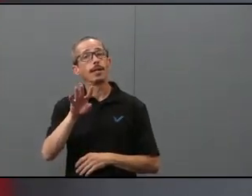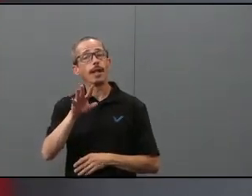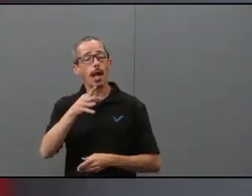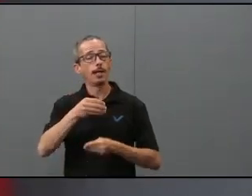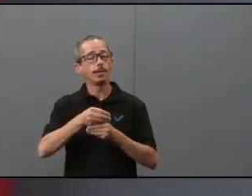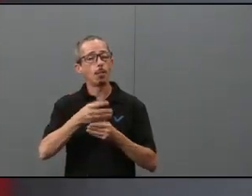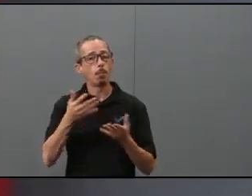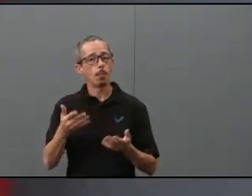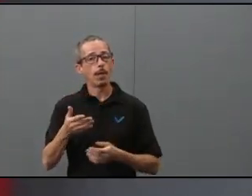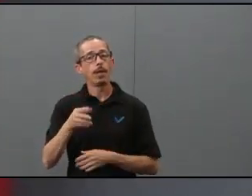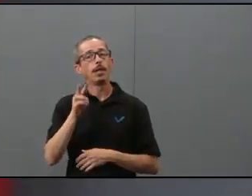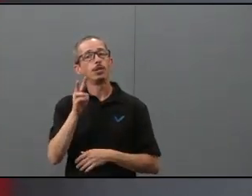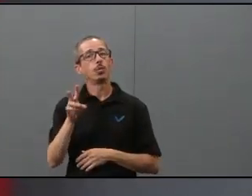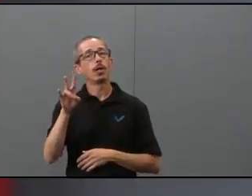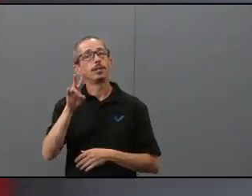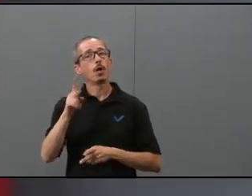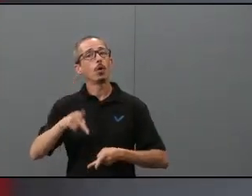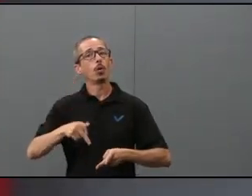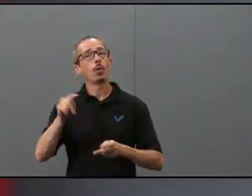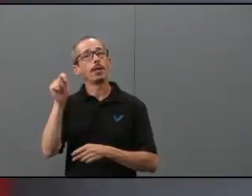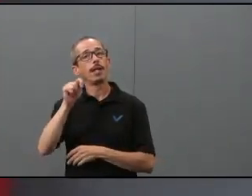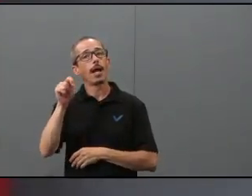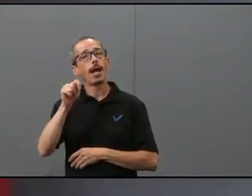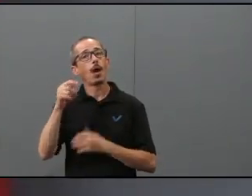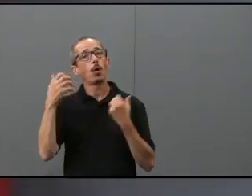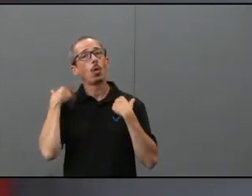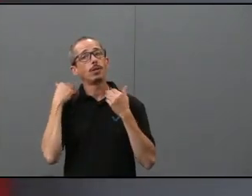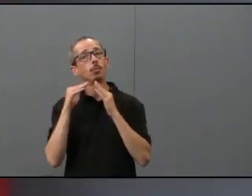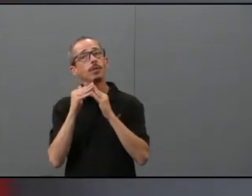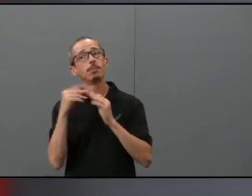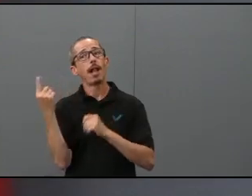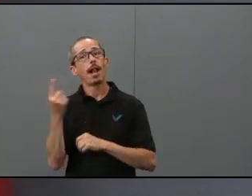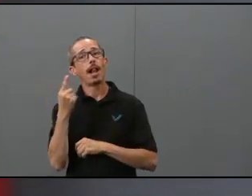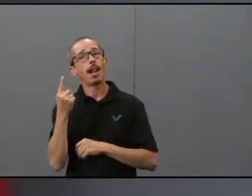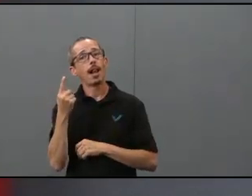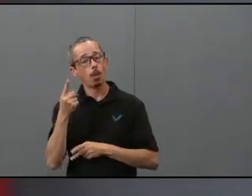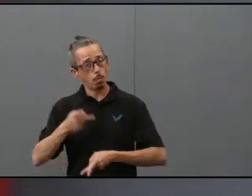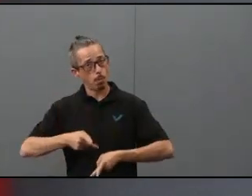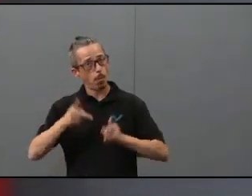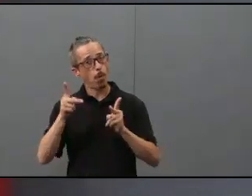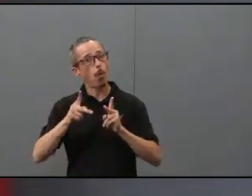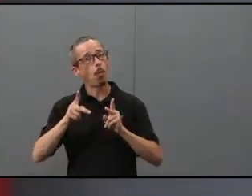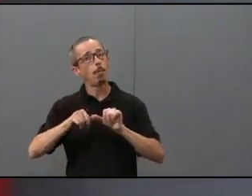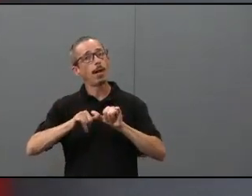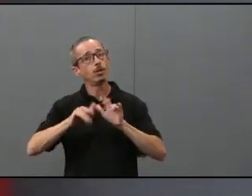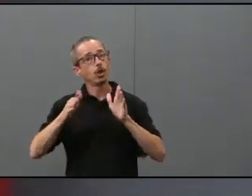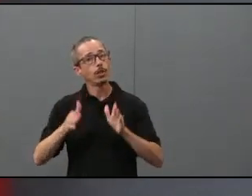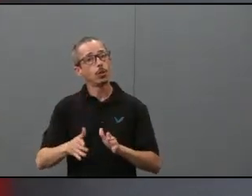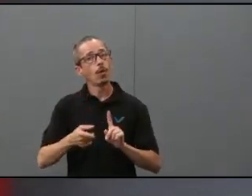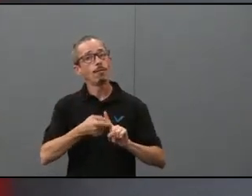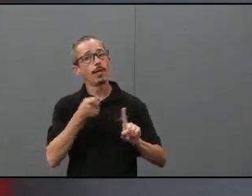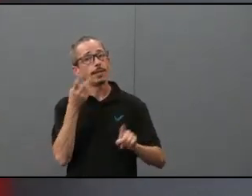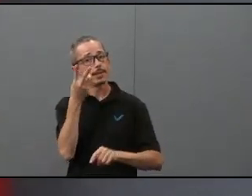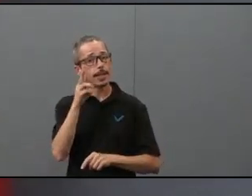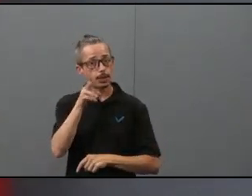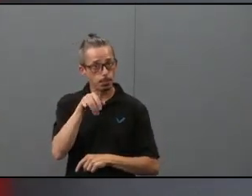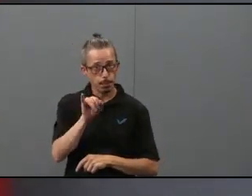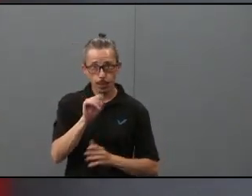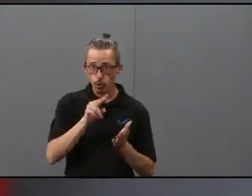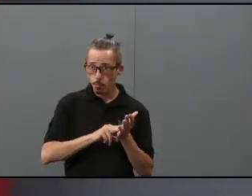s'agit ici du 67 rutrien le conseil municipal approuverait les plans d'architecture daté du 16 mai